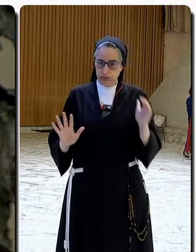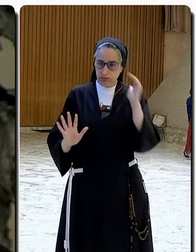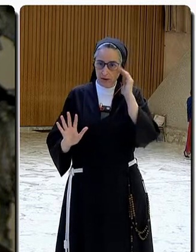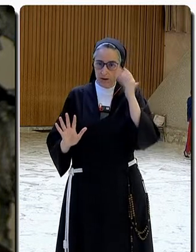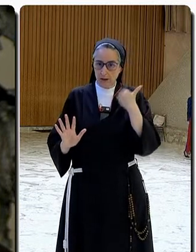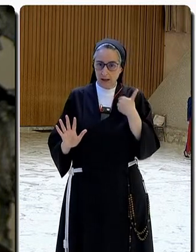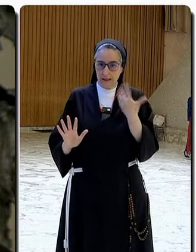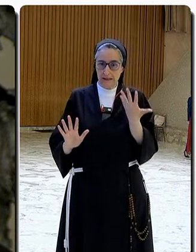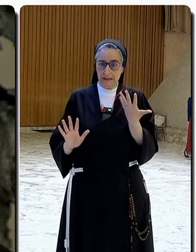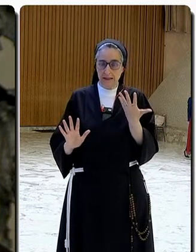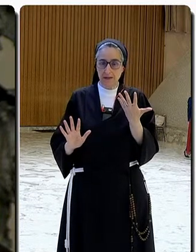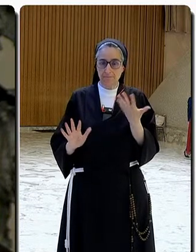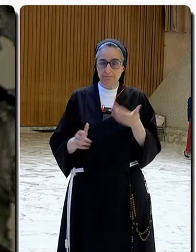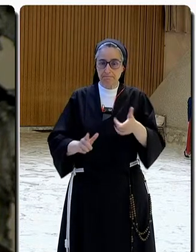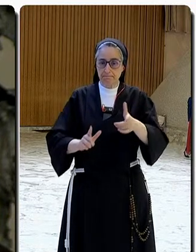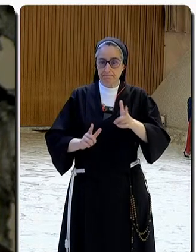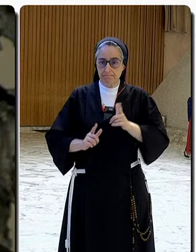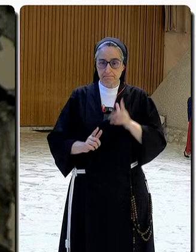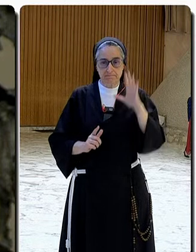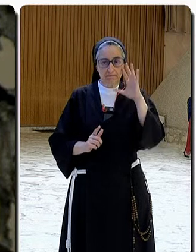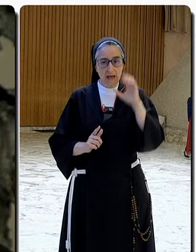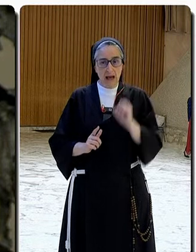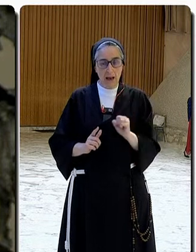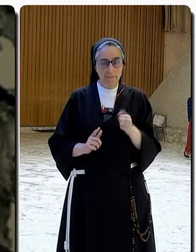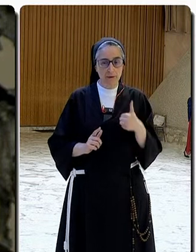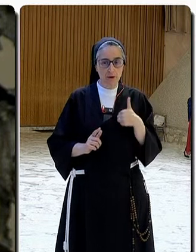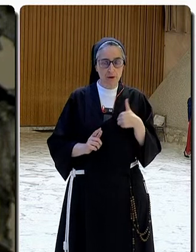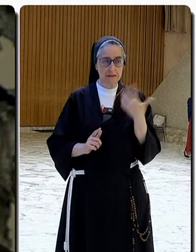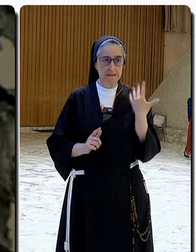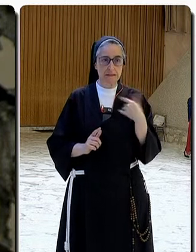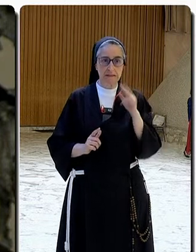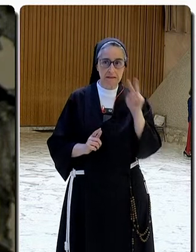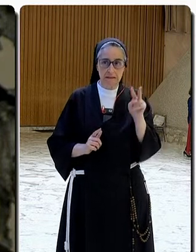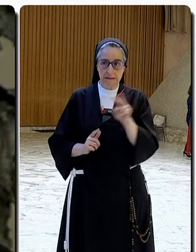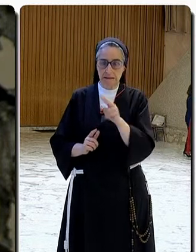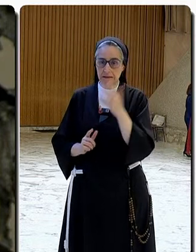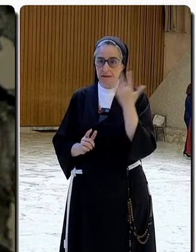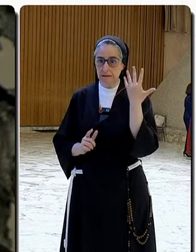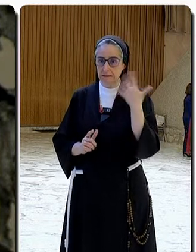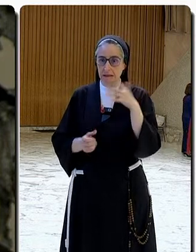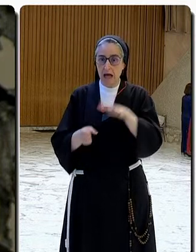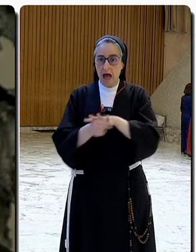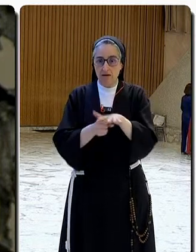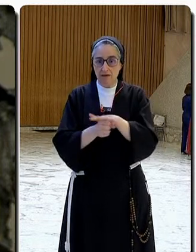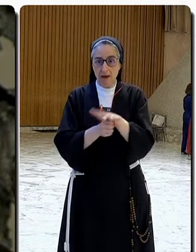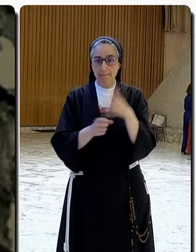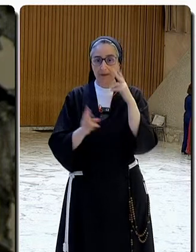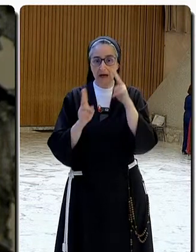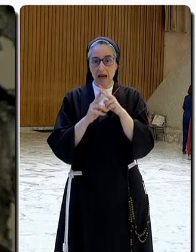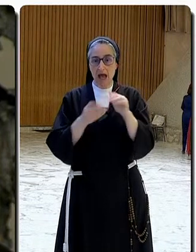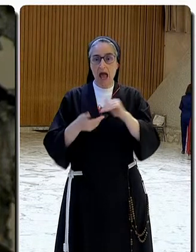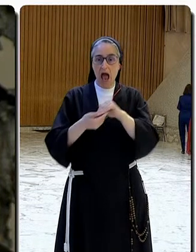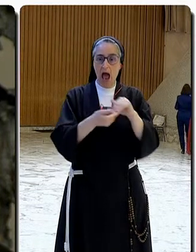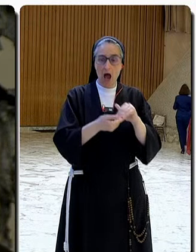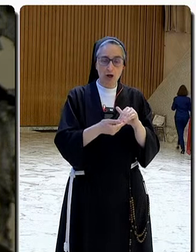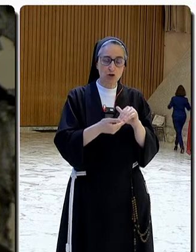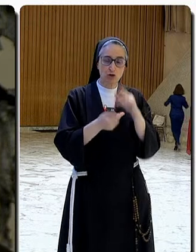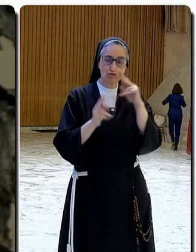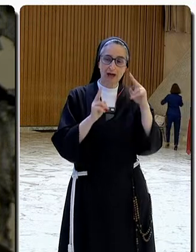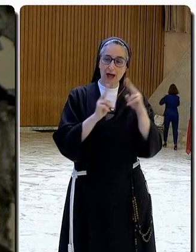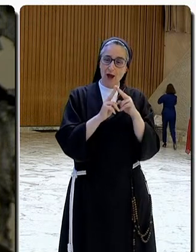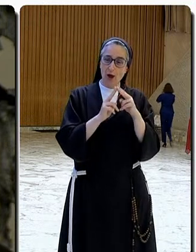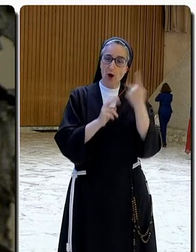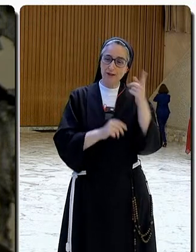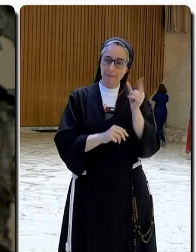Tuttavia Dio ha avuto molto presto pietà di me e ho incontrato famiglie dell'associazione Incontri per